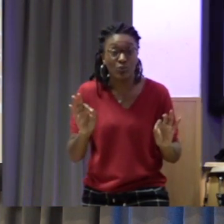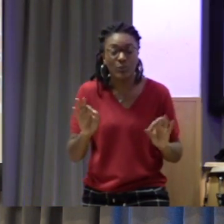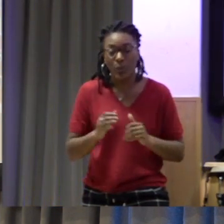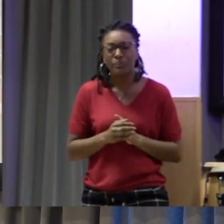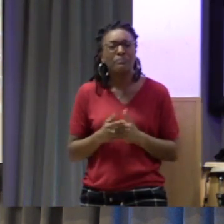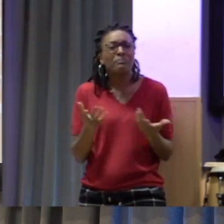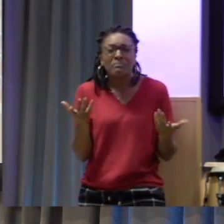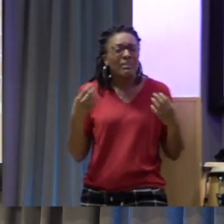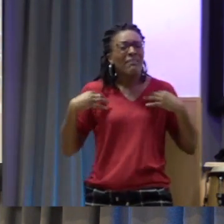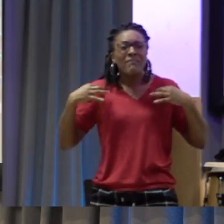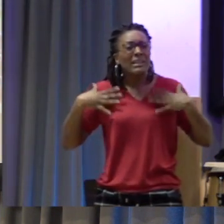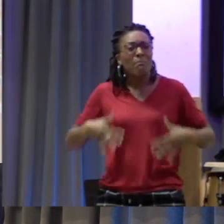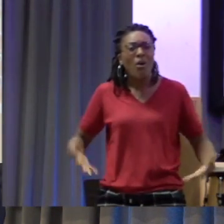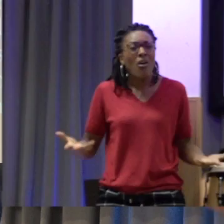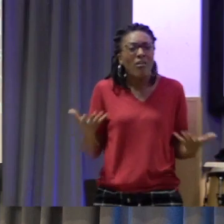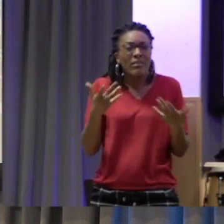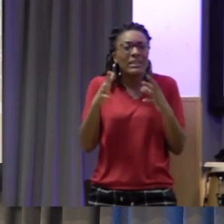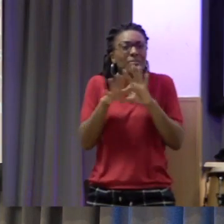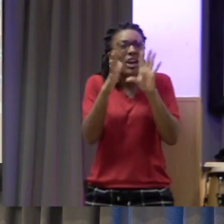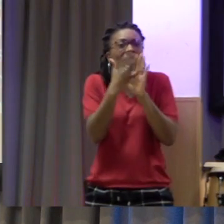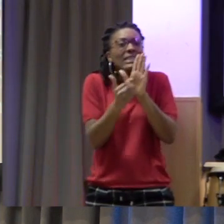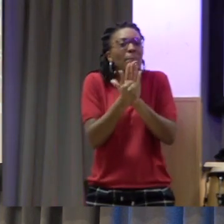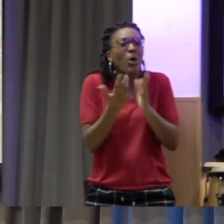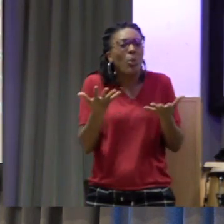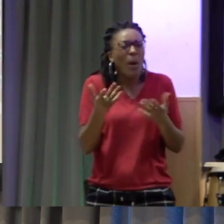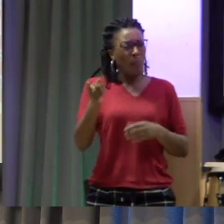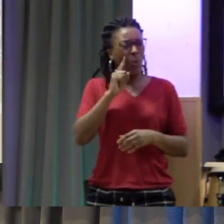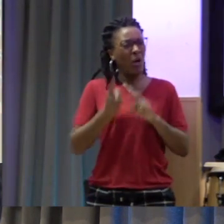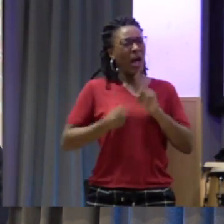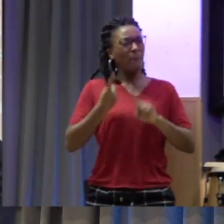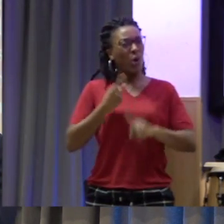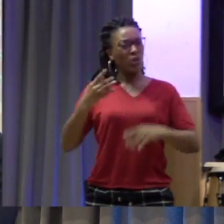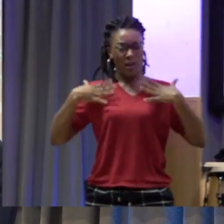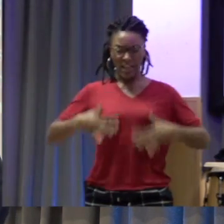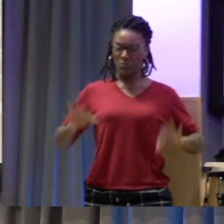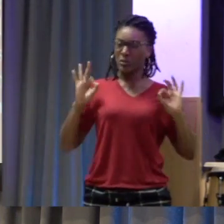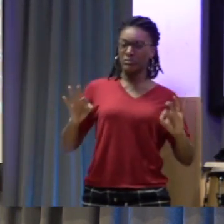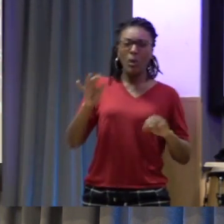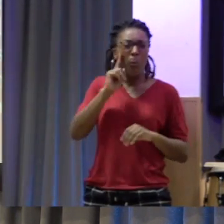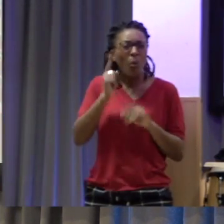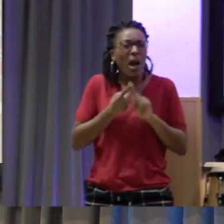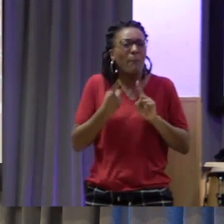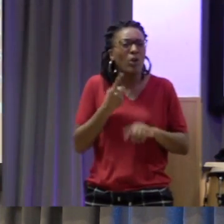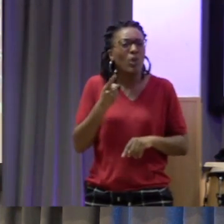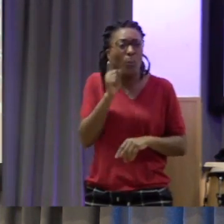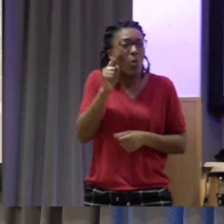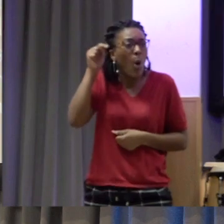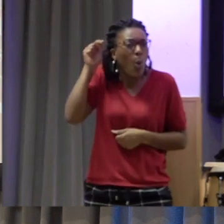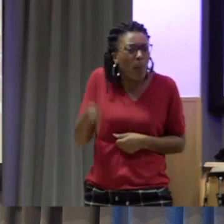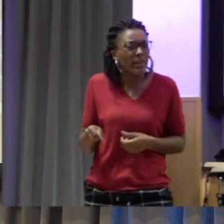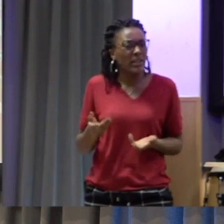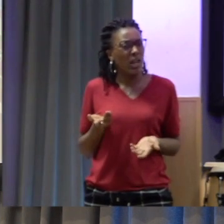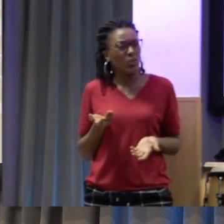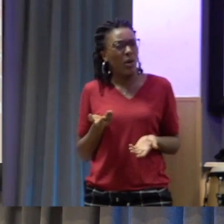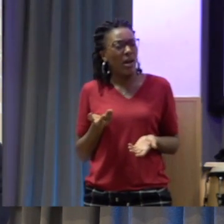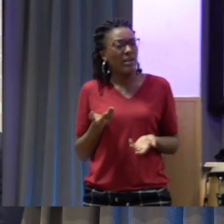Que représente-t-il? Pourquoi est-il si important? Pourquoi est-il aussi obligatoire? Et